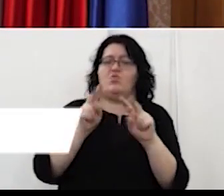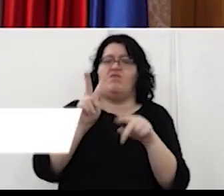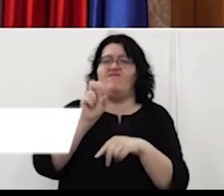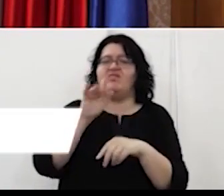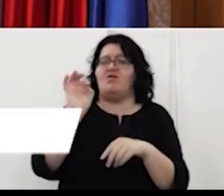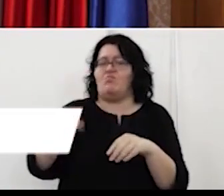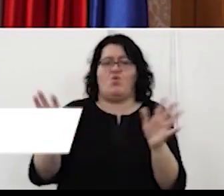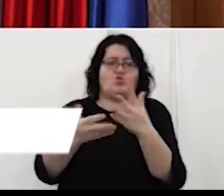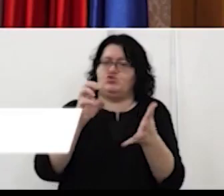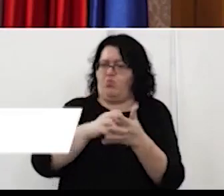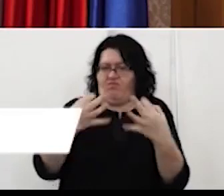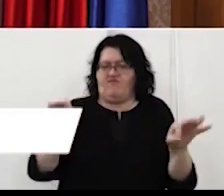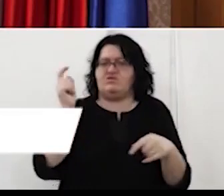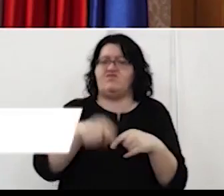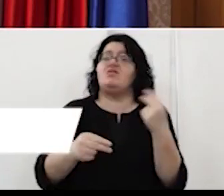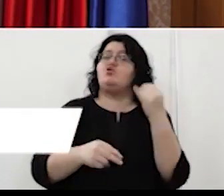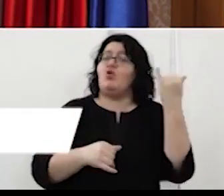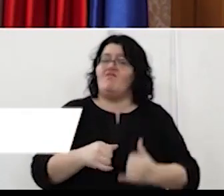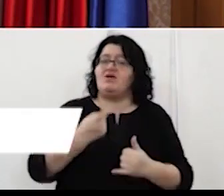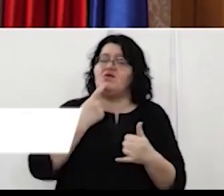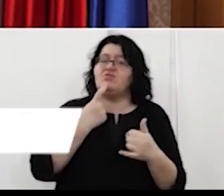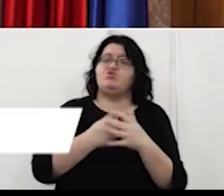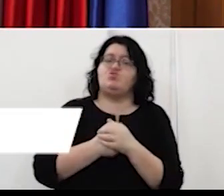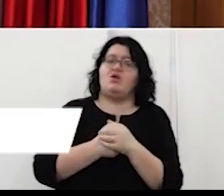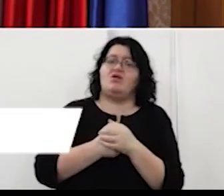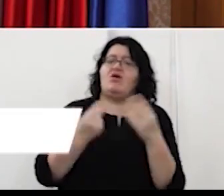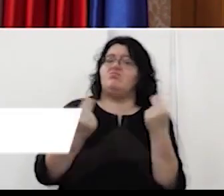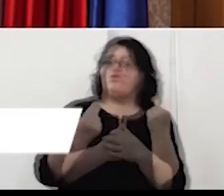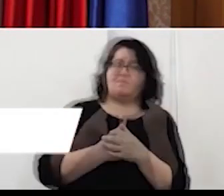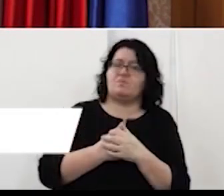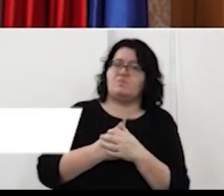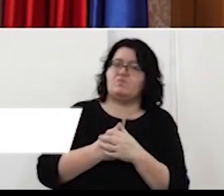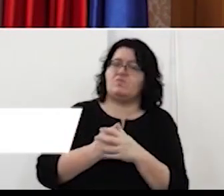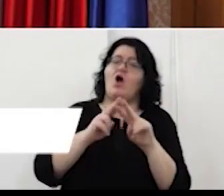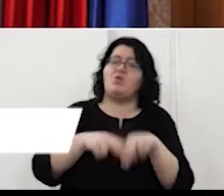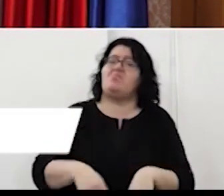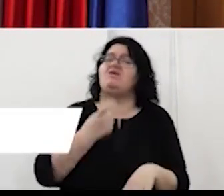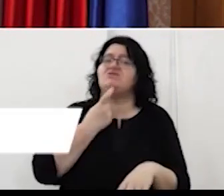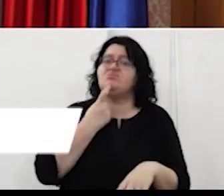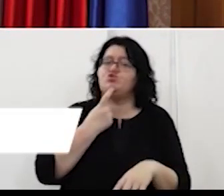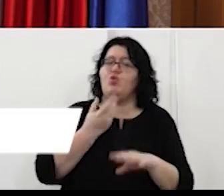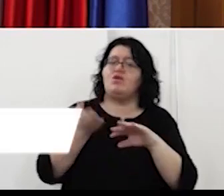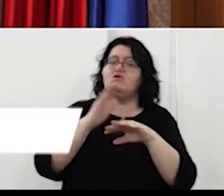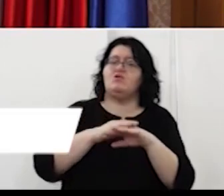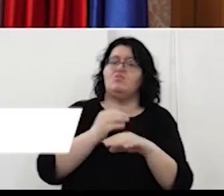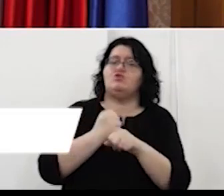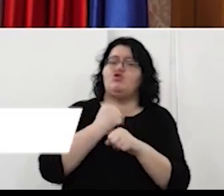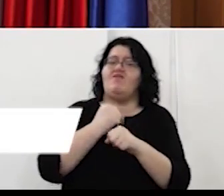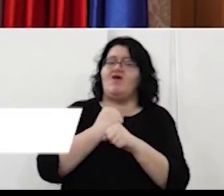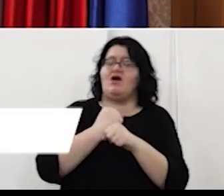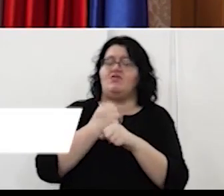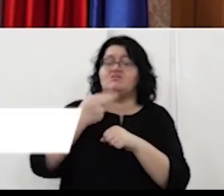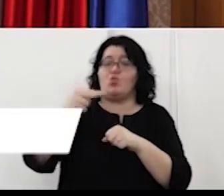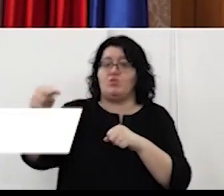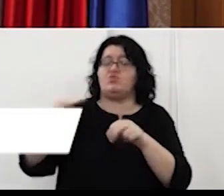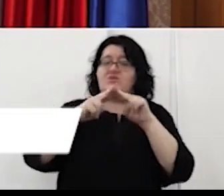oriunde. Și trebuie să înțelegem de ce sunt în Timișoara, de ce au rămas în Timișoara, ce îi poate face să continue să